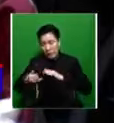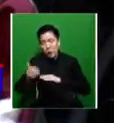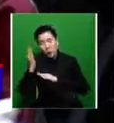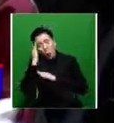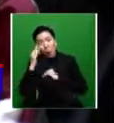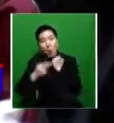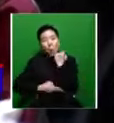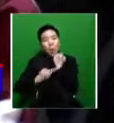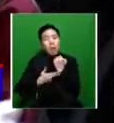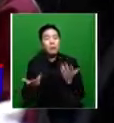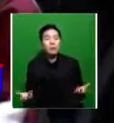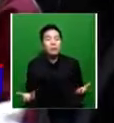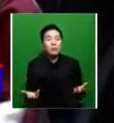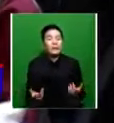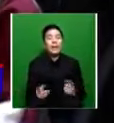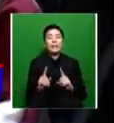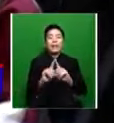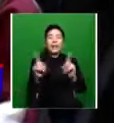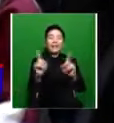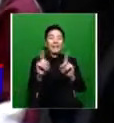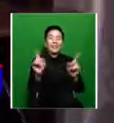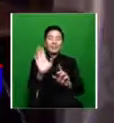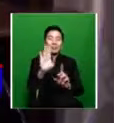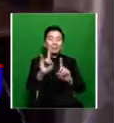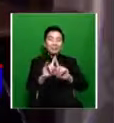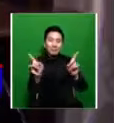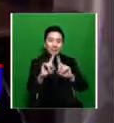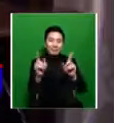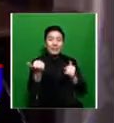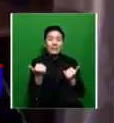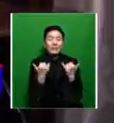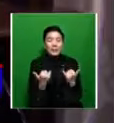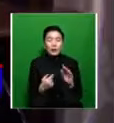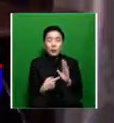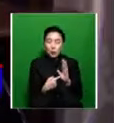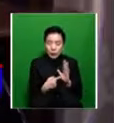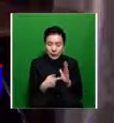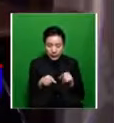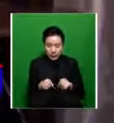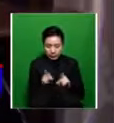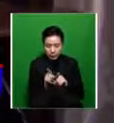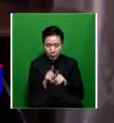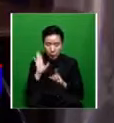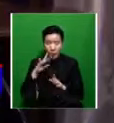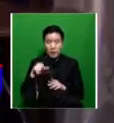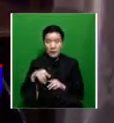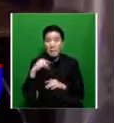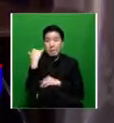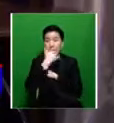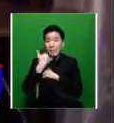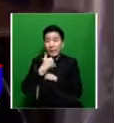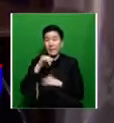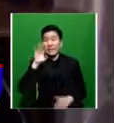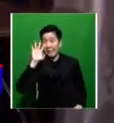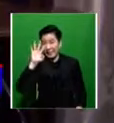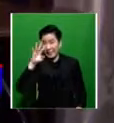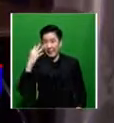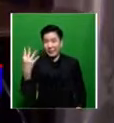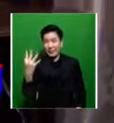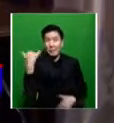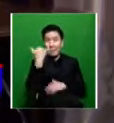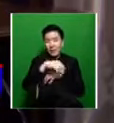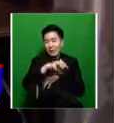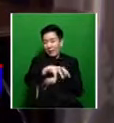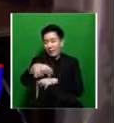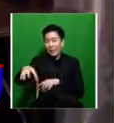แรม แต่อันนั้นคนละกรณีกันครับอันนี้เป็นกรณีอย่างเช่นว่าผู้ที่เดินทางมาจาก4ประเทศที่เราประกาศเป็นเขตติดโร